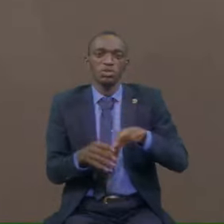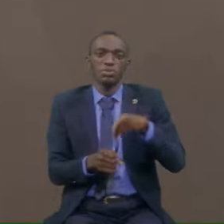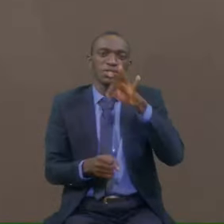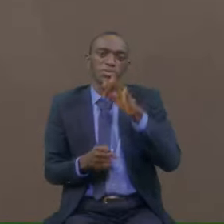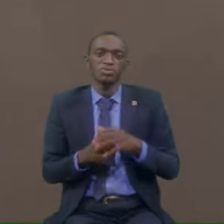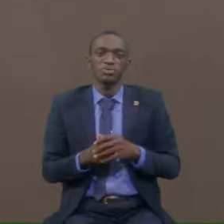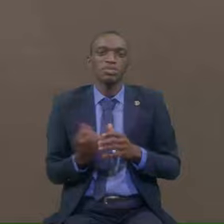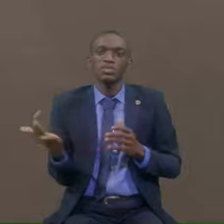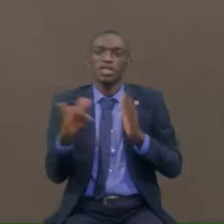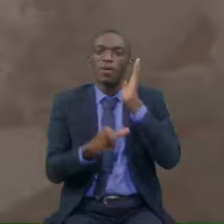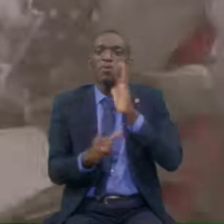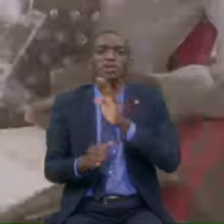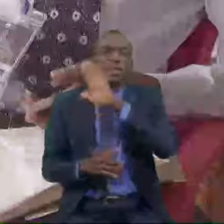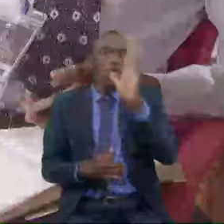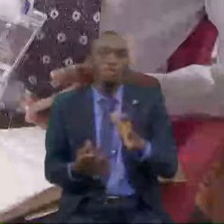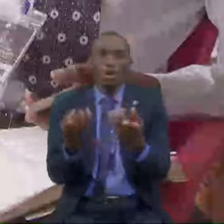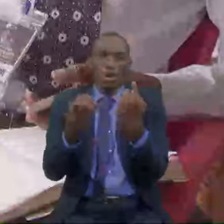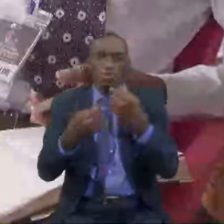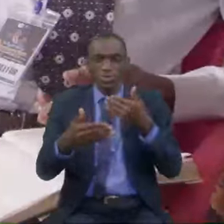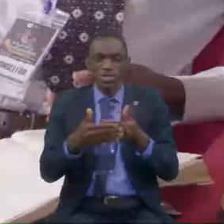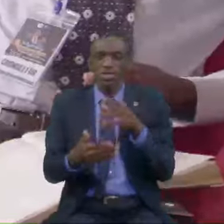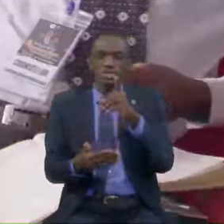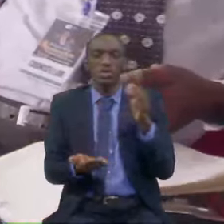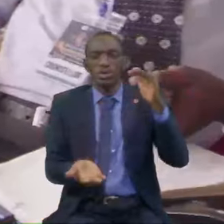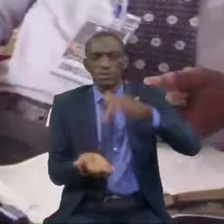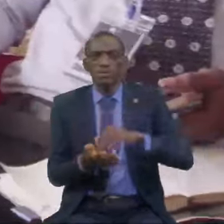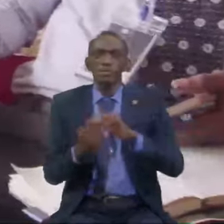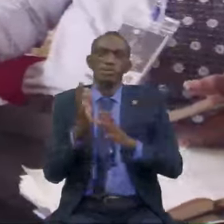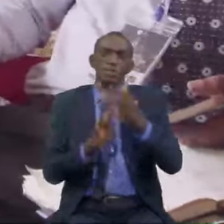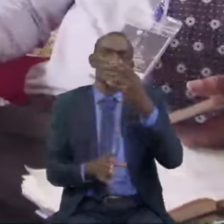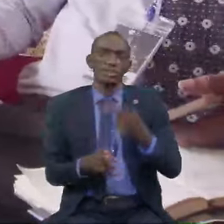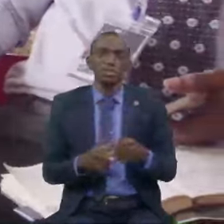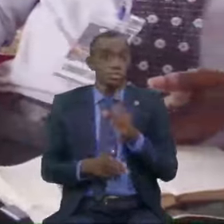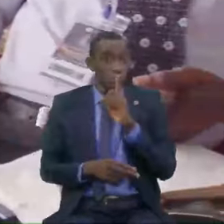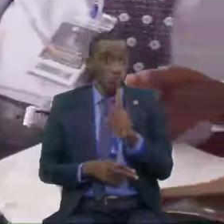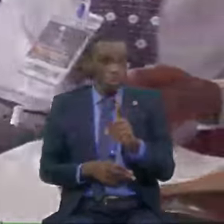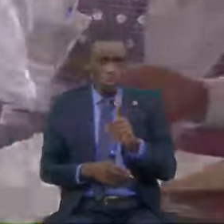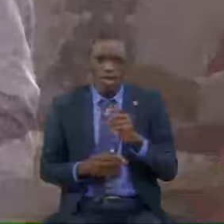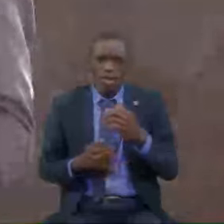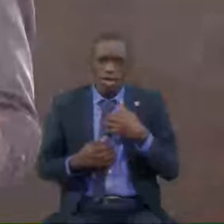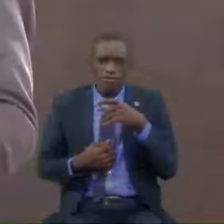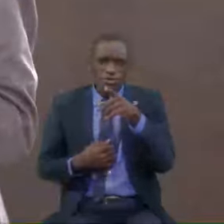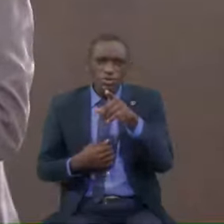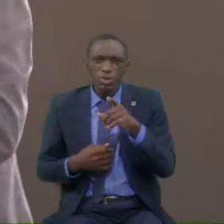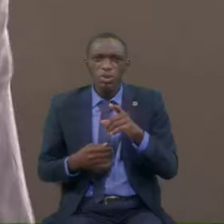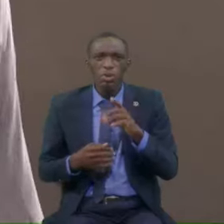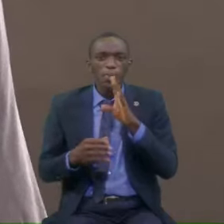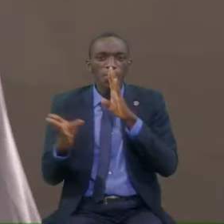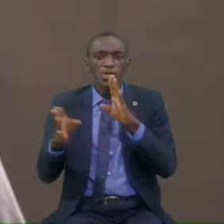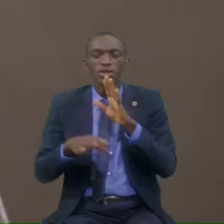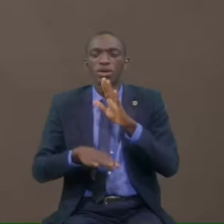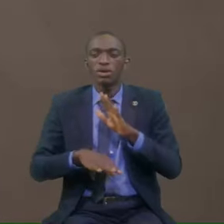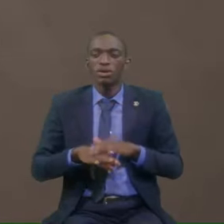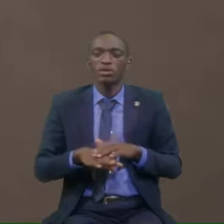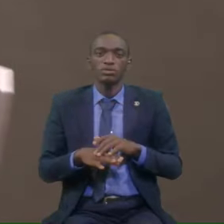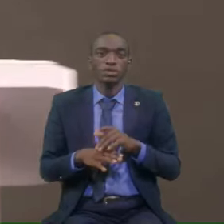Ils ne vont plus jamais s'approcher de toi au nom de Jésus. En réalité, quand j'étais plus jeune,